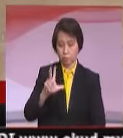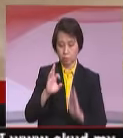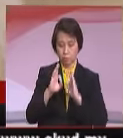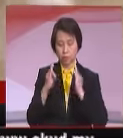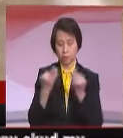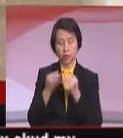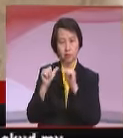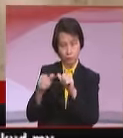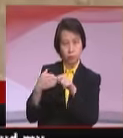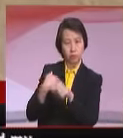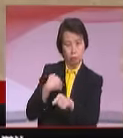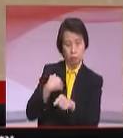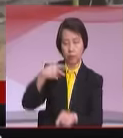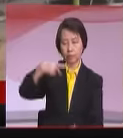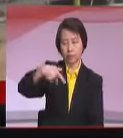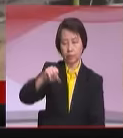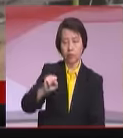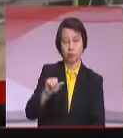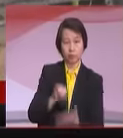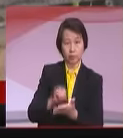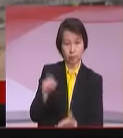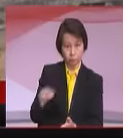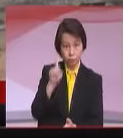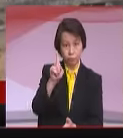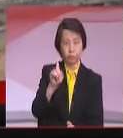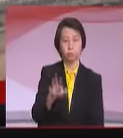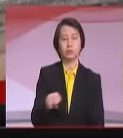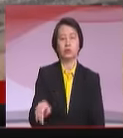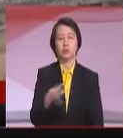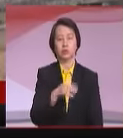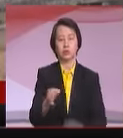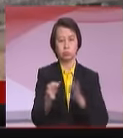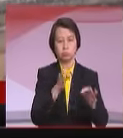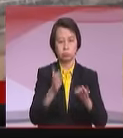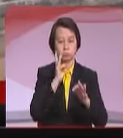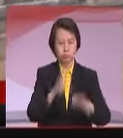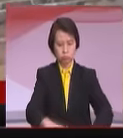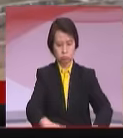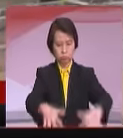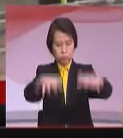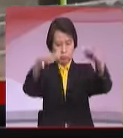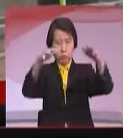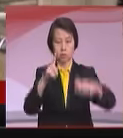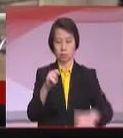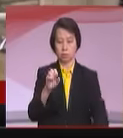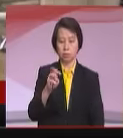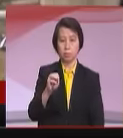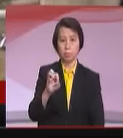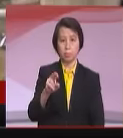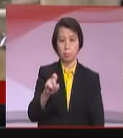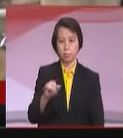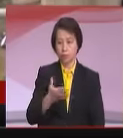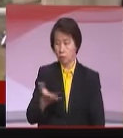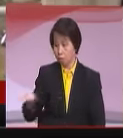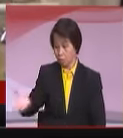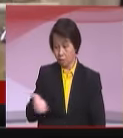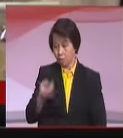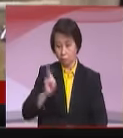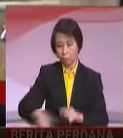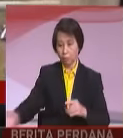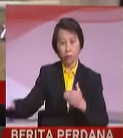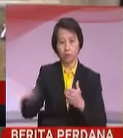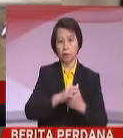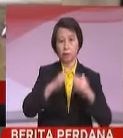keluarga masih berada di PPS berkenaan. Jelas beliau, akibat banjir termenung, mereka tidak dapat pulang